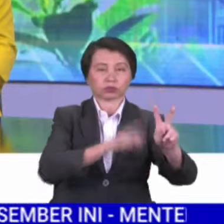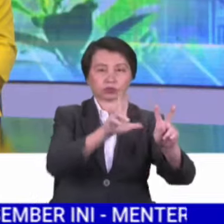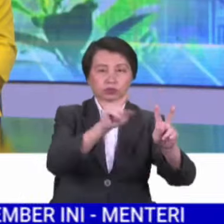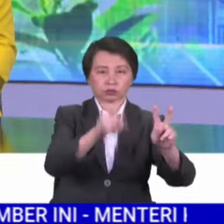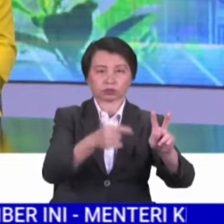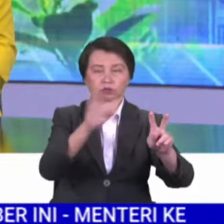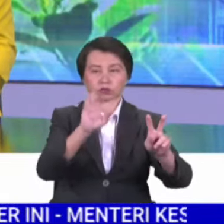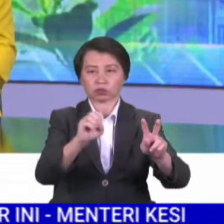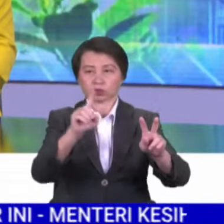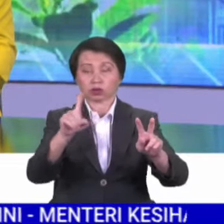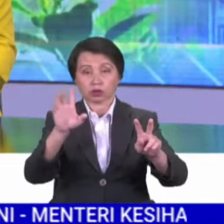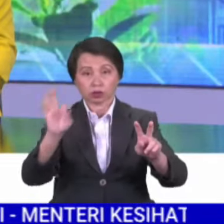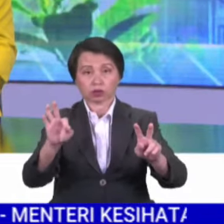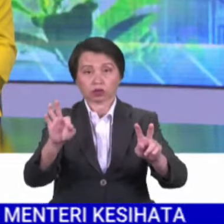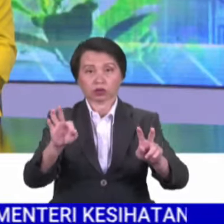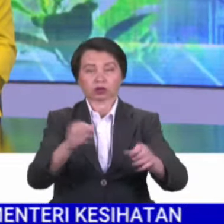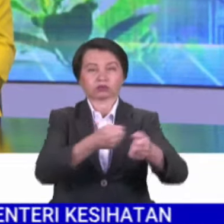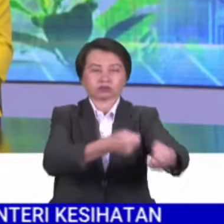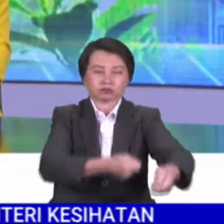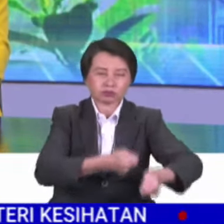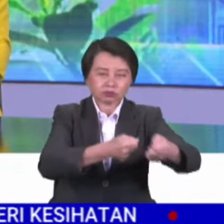232,319 pekebun kecil RISDA.